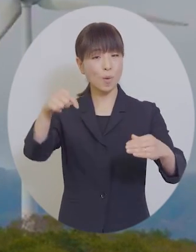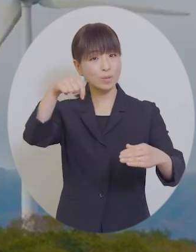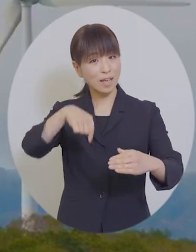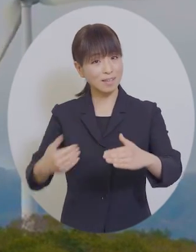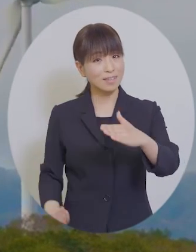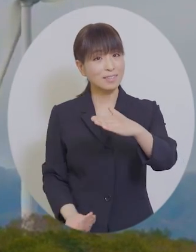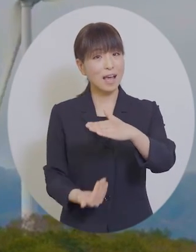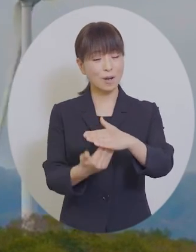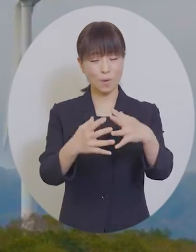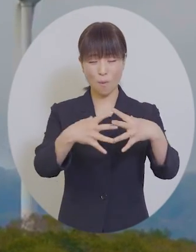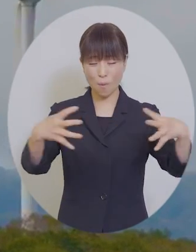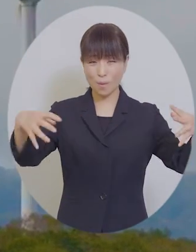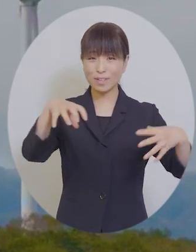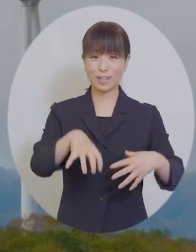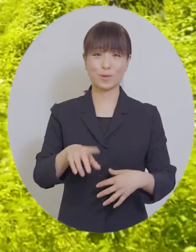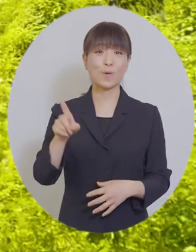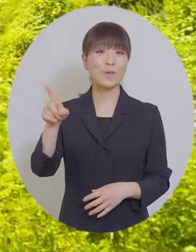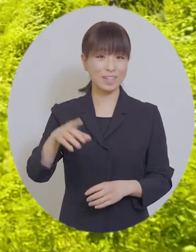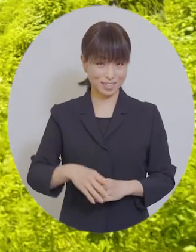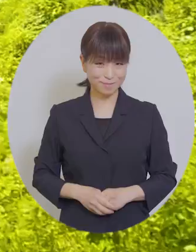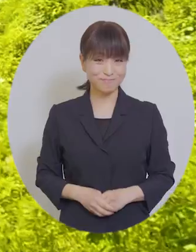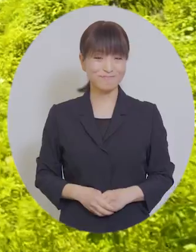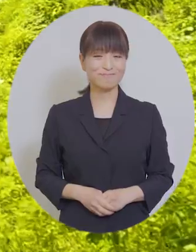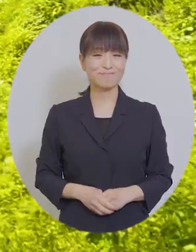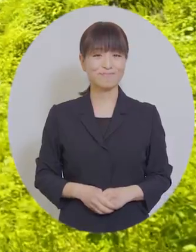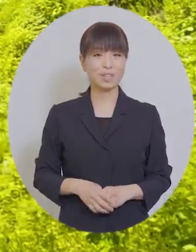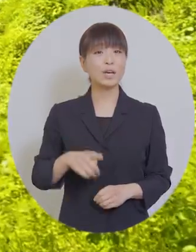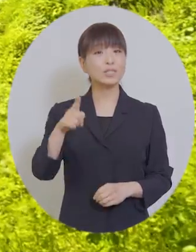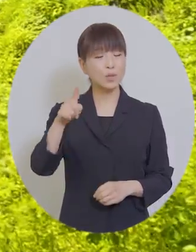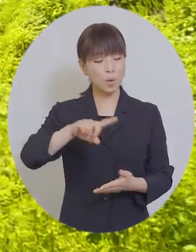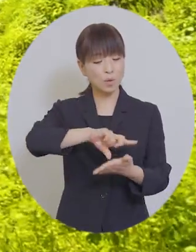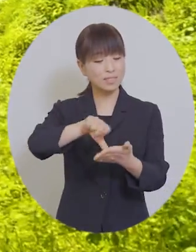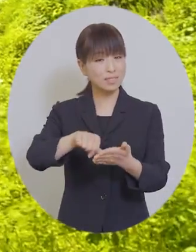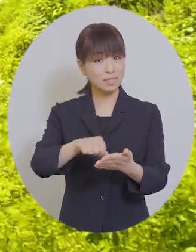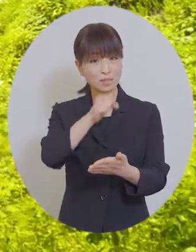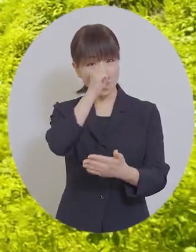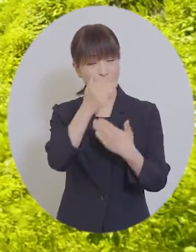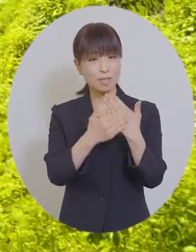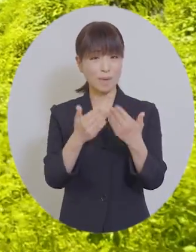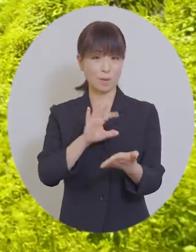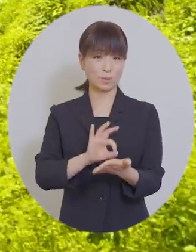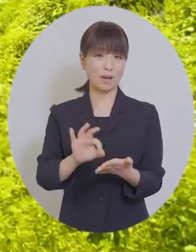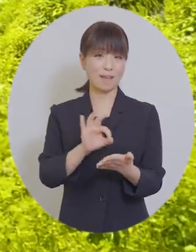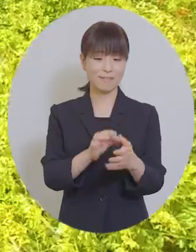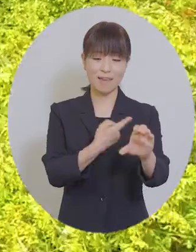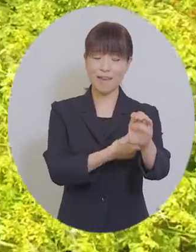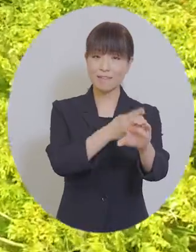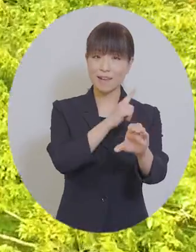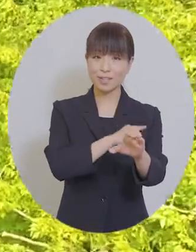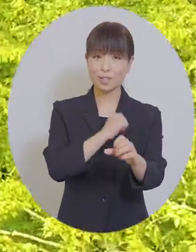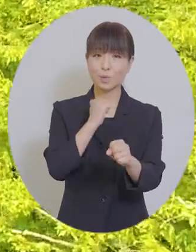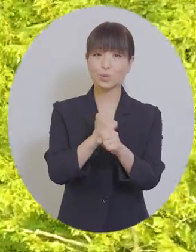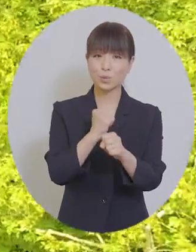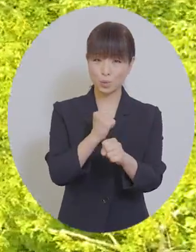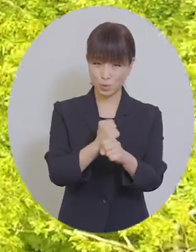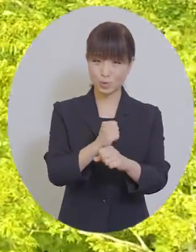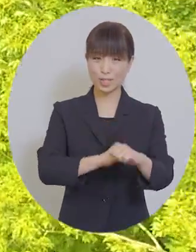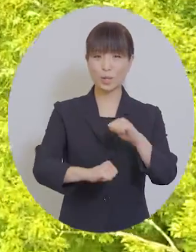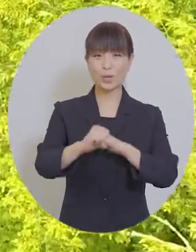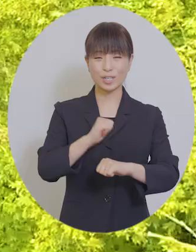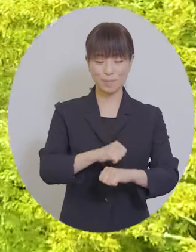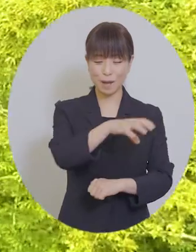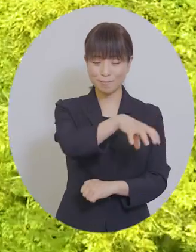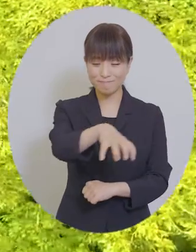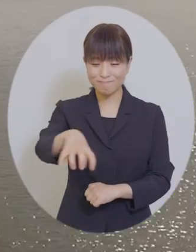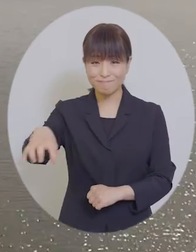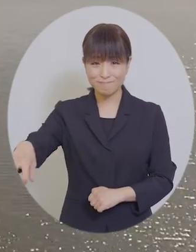最大級を誇ります。その土地の利点を生かし無理なくエネルギーを作る取り組みがあら